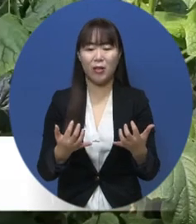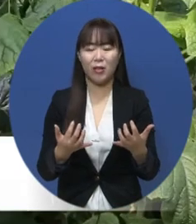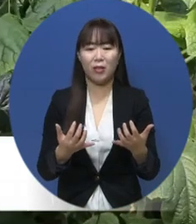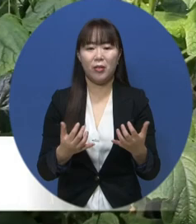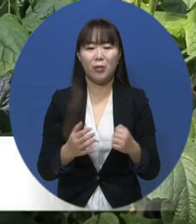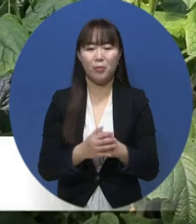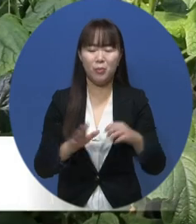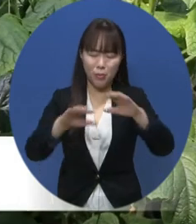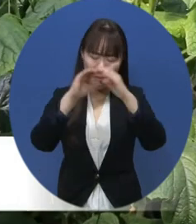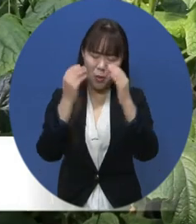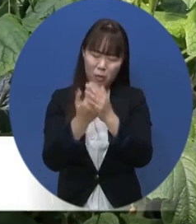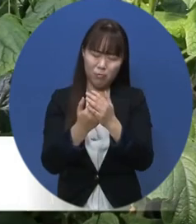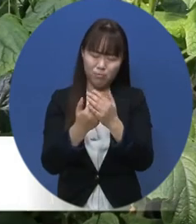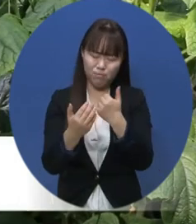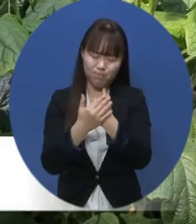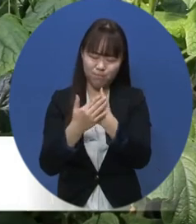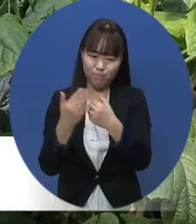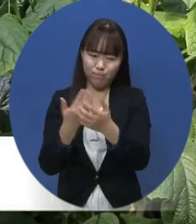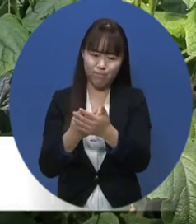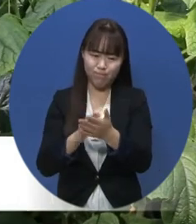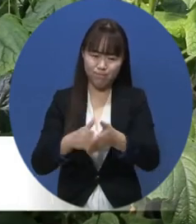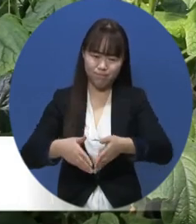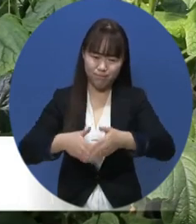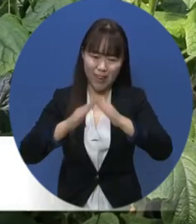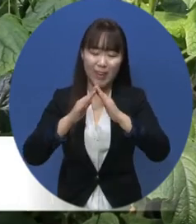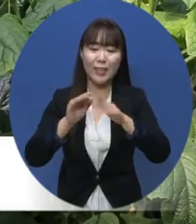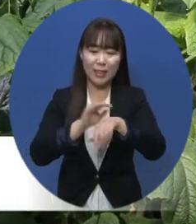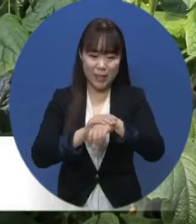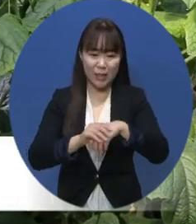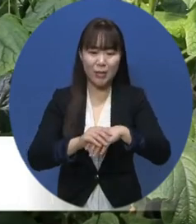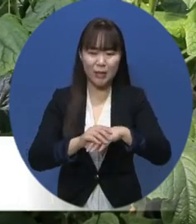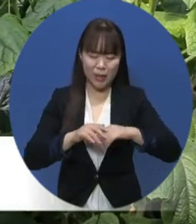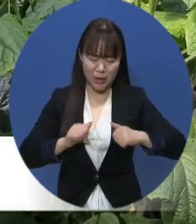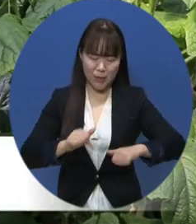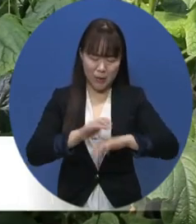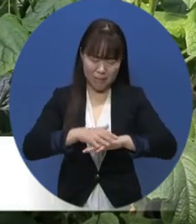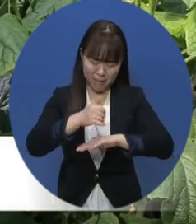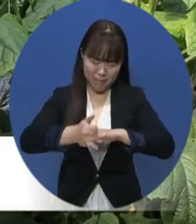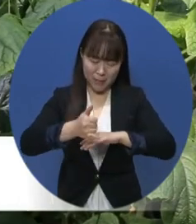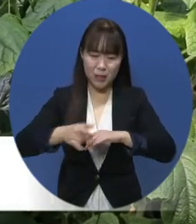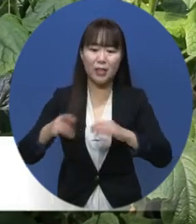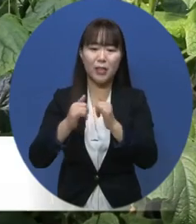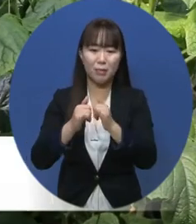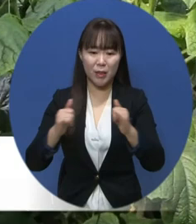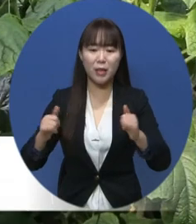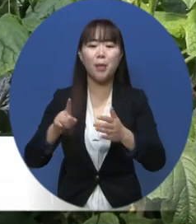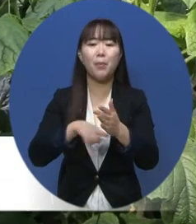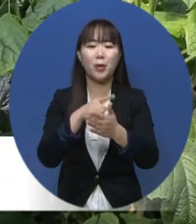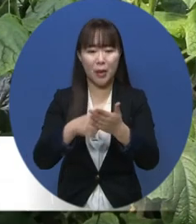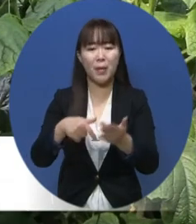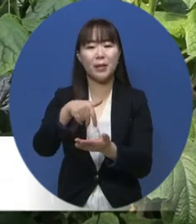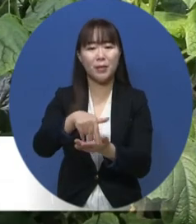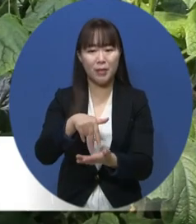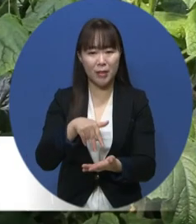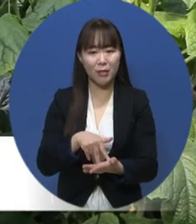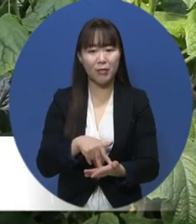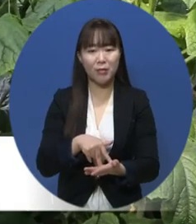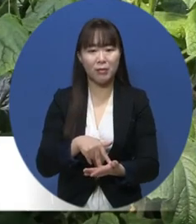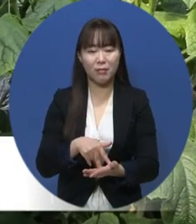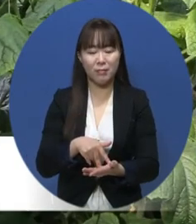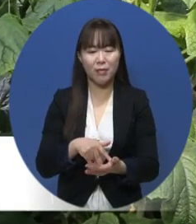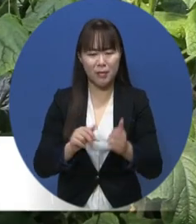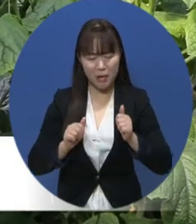이렇게 복구가 빨리 됐어요. 그래서 이제 부지런히 농사 재가지고 또 그분들 보답하는